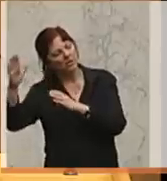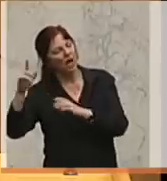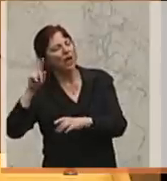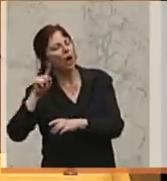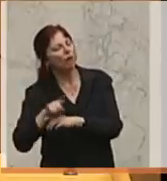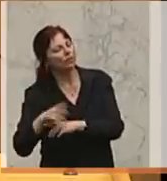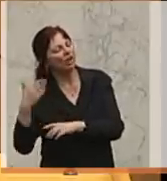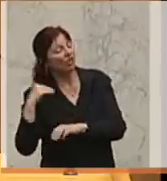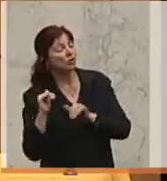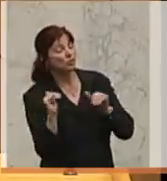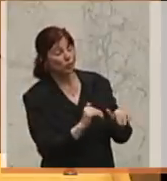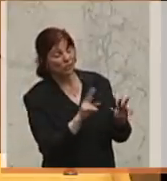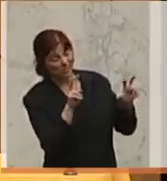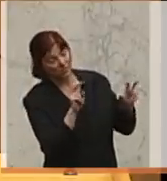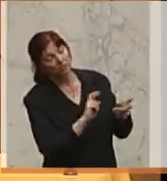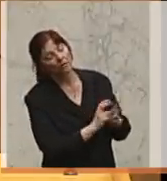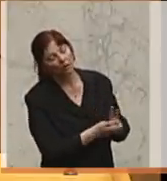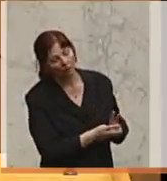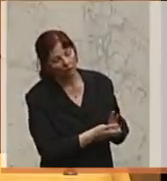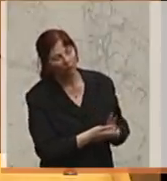in diesem Protokoll?